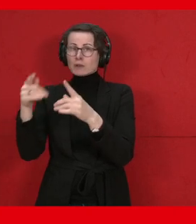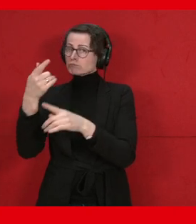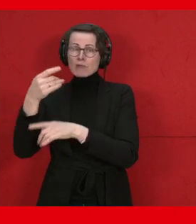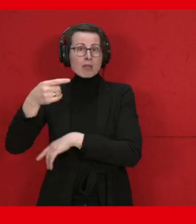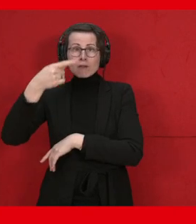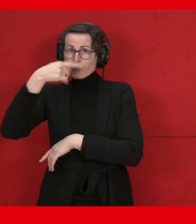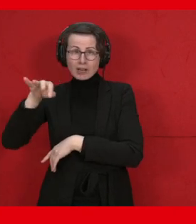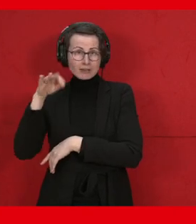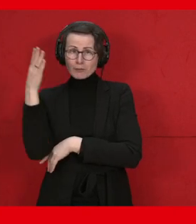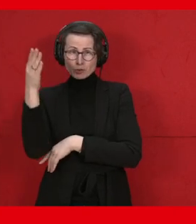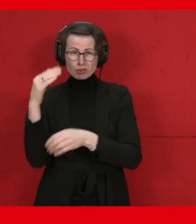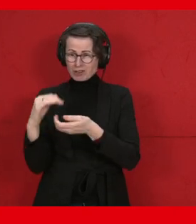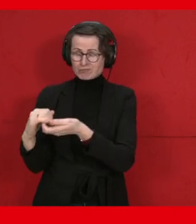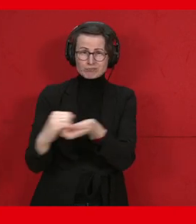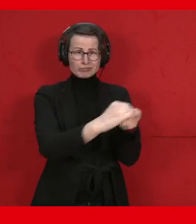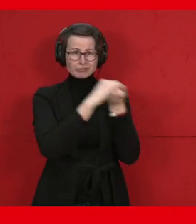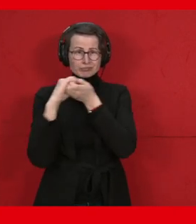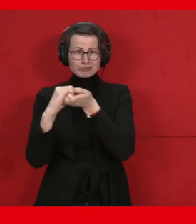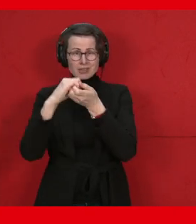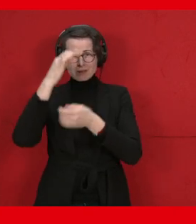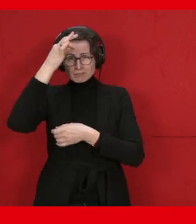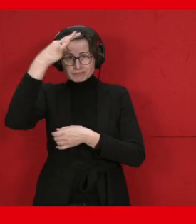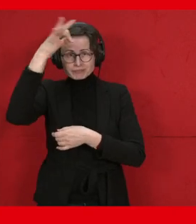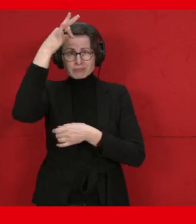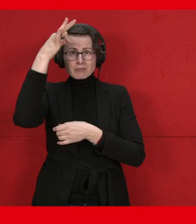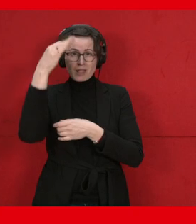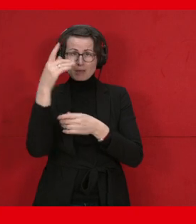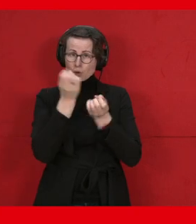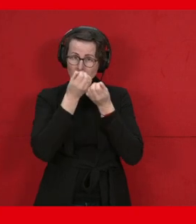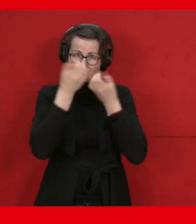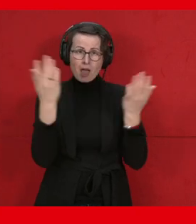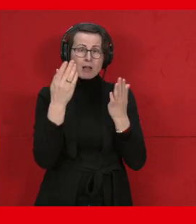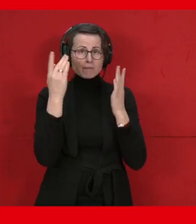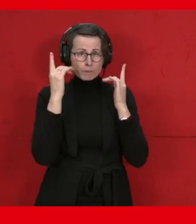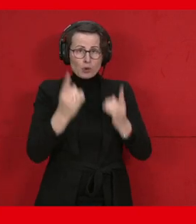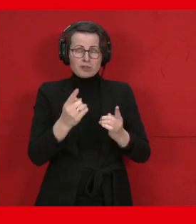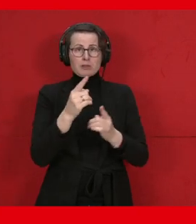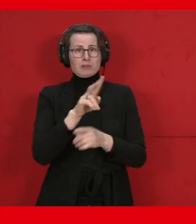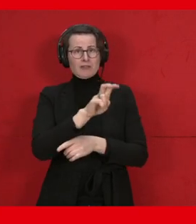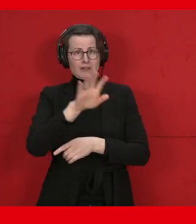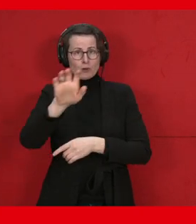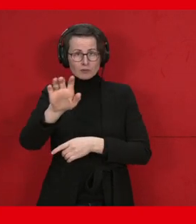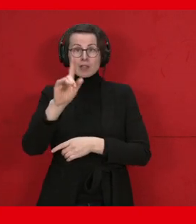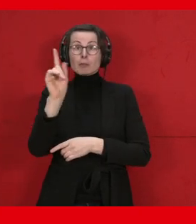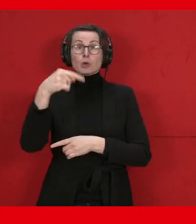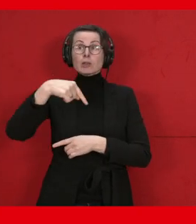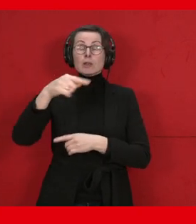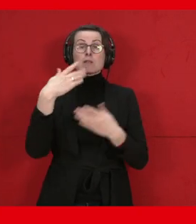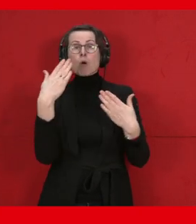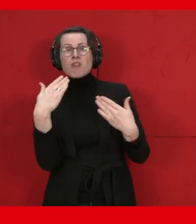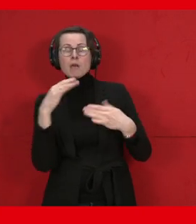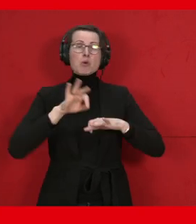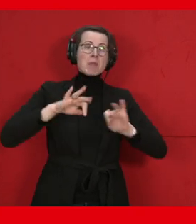for Future, wir sind uns doch alle einig. Jetzt ist also nicht mehr die Frage, setzt sich jemand durch in der besten Kampagne,